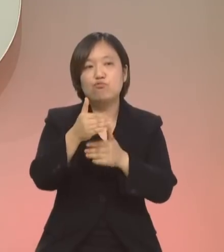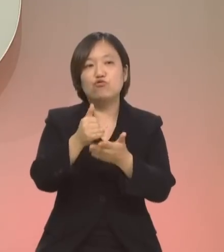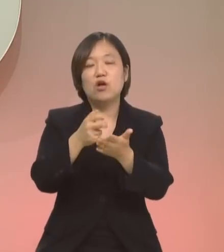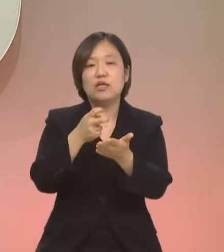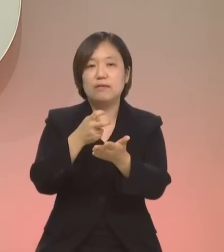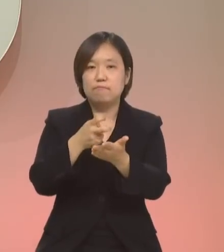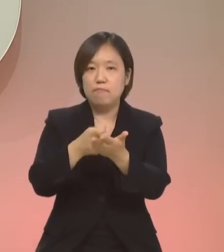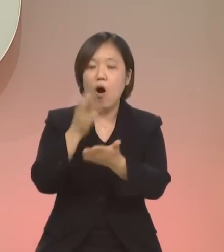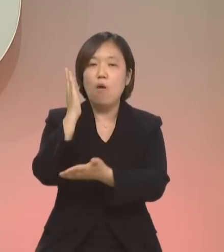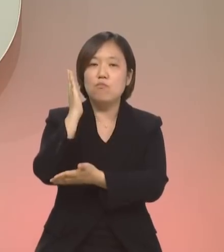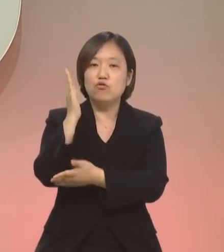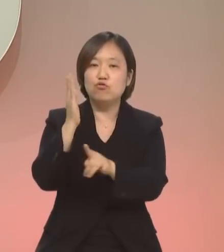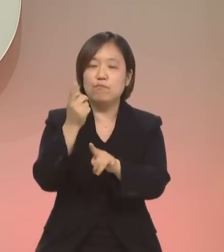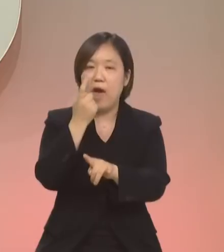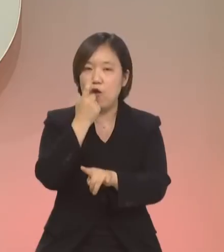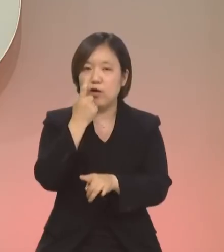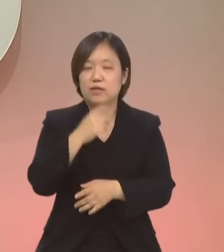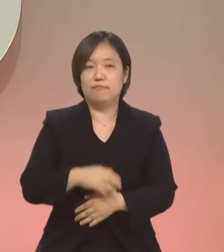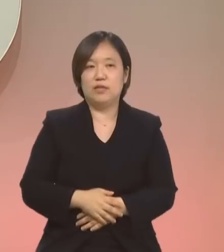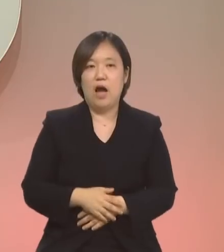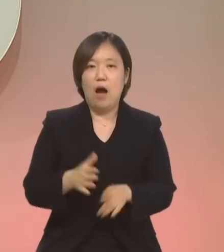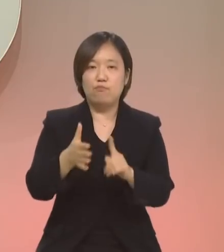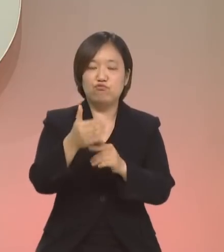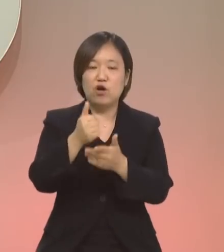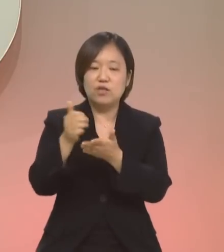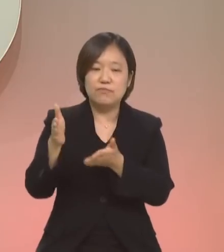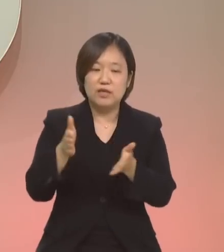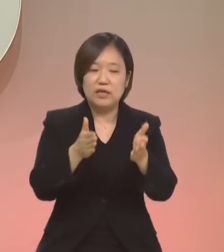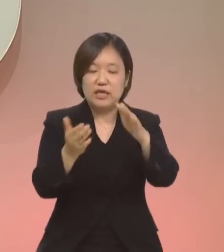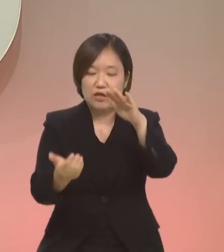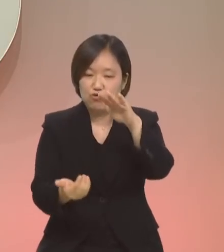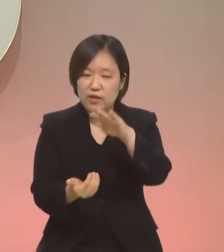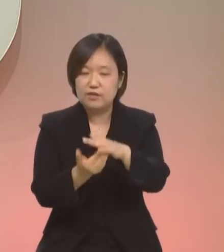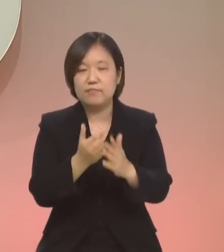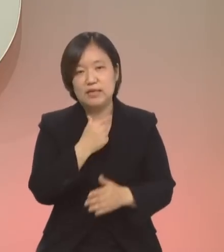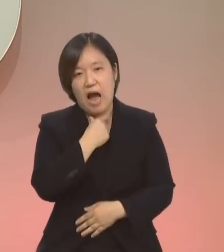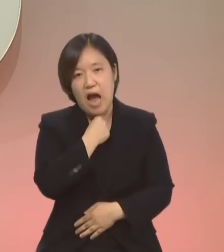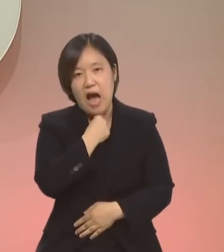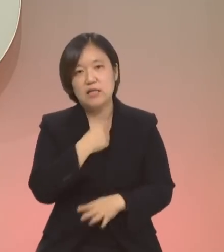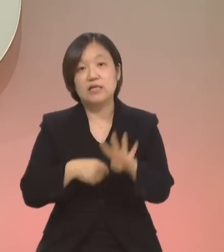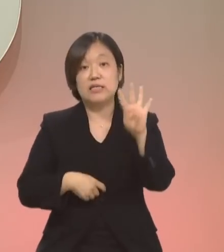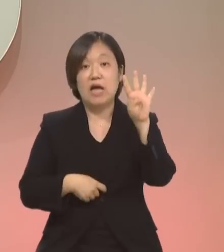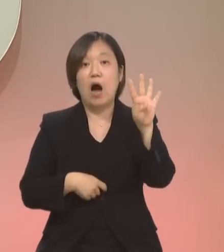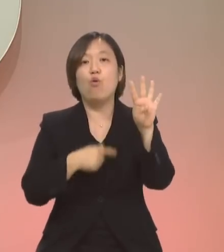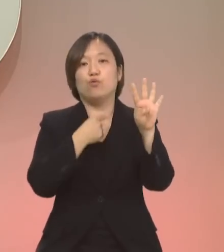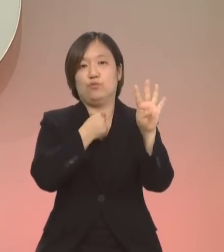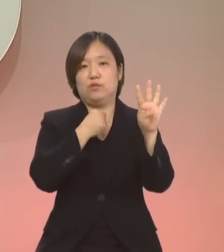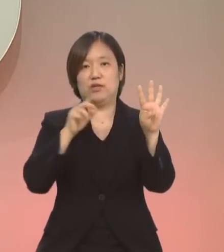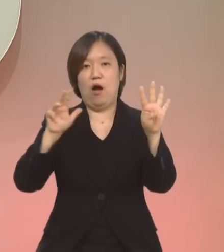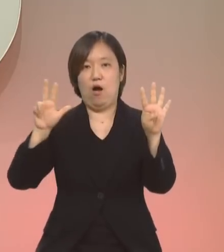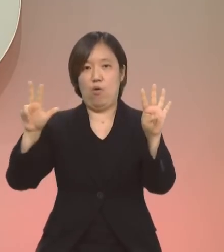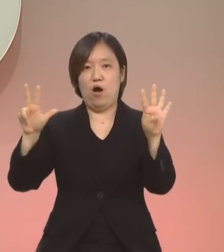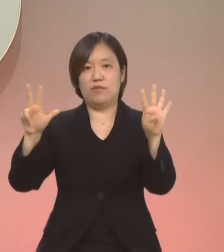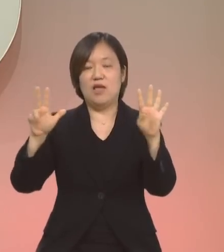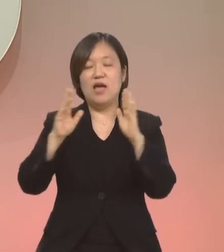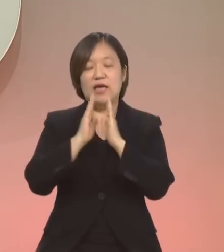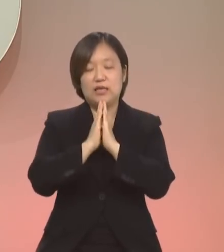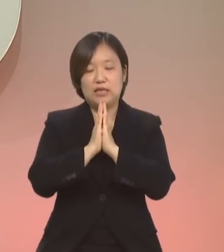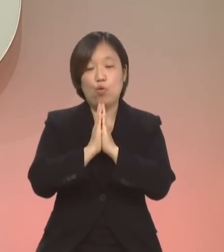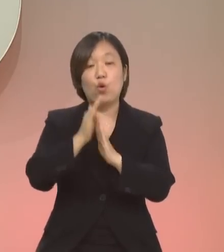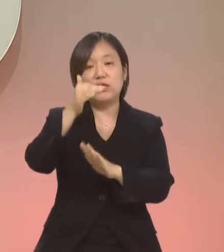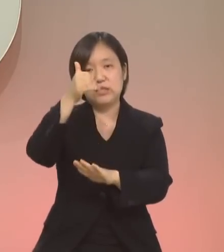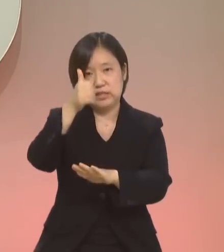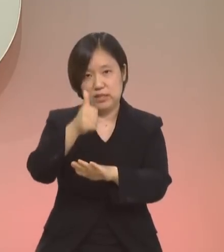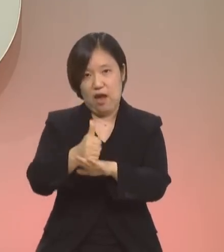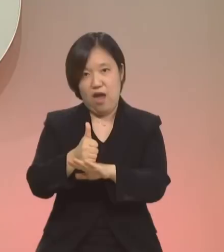배우겠습니다 불도를 반드시 이루겠습니다 항상 사옴서운으로 기도의 마무리를 하시고